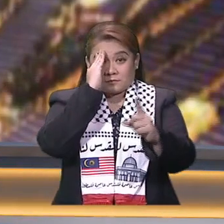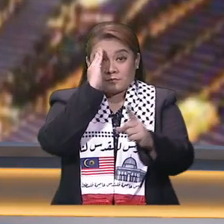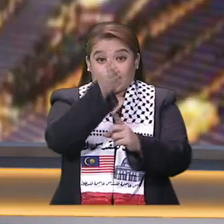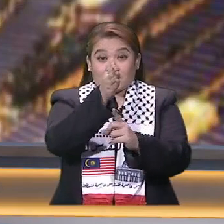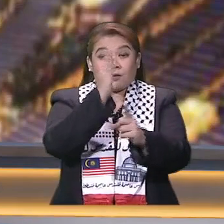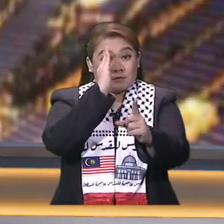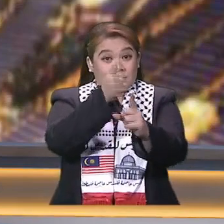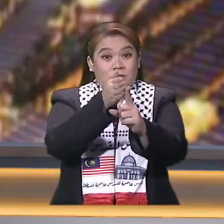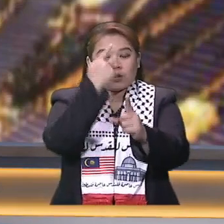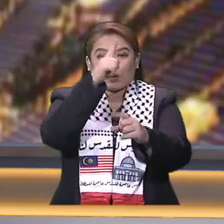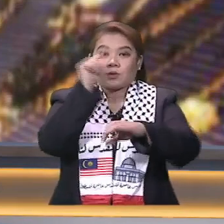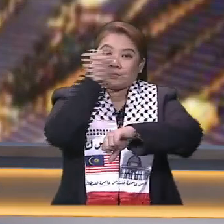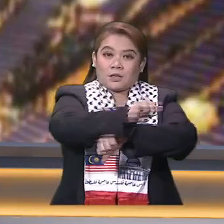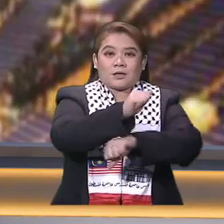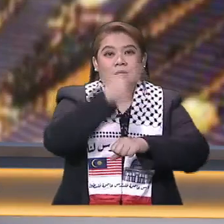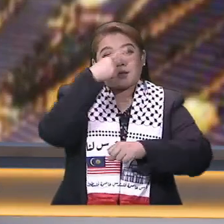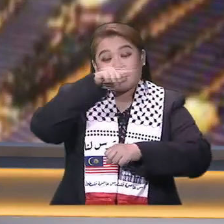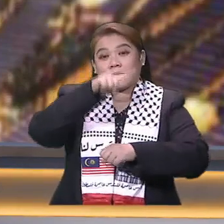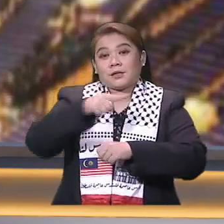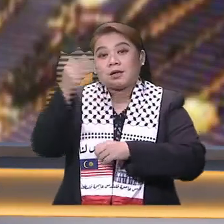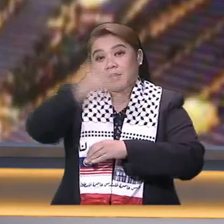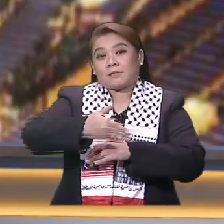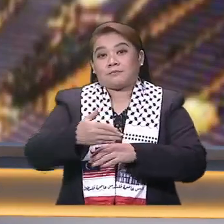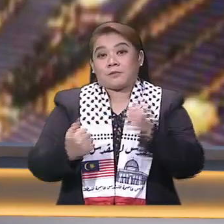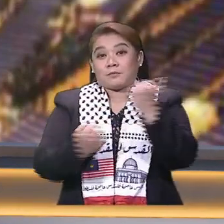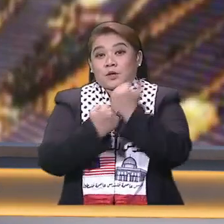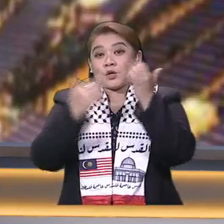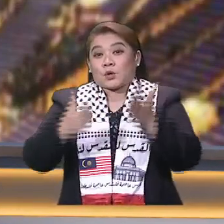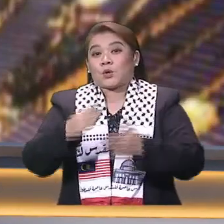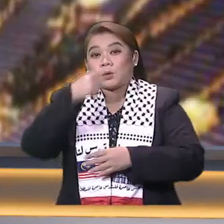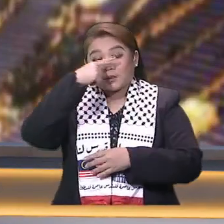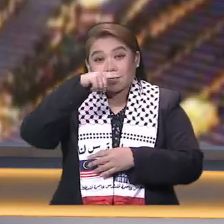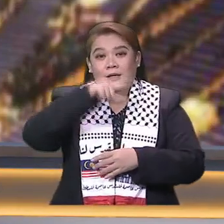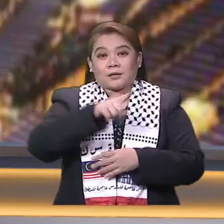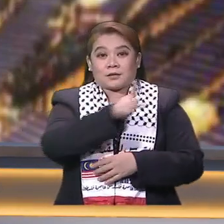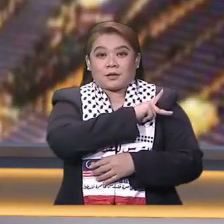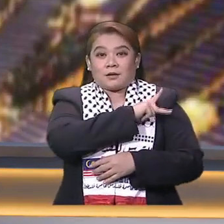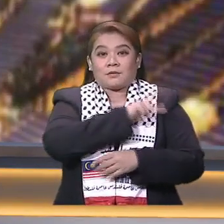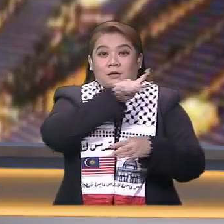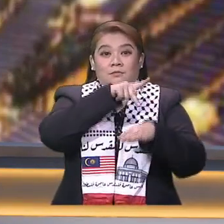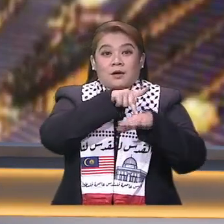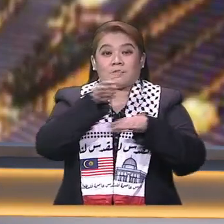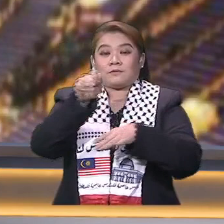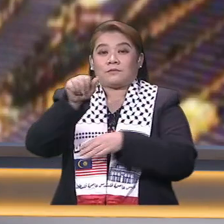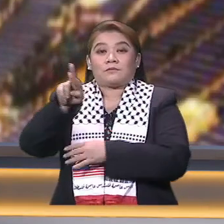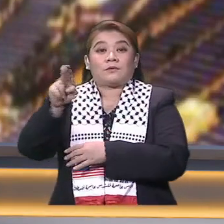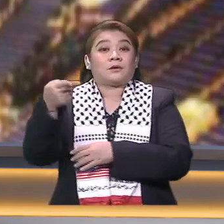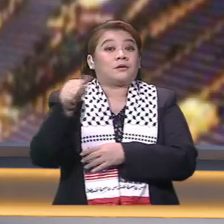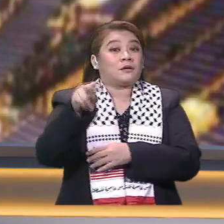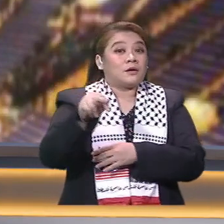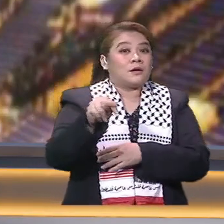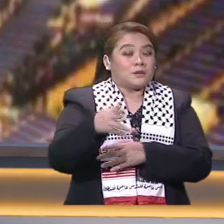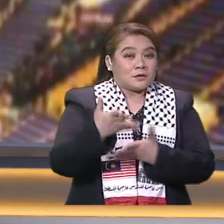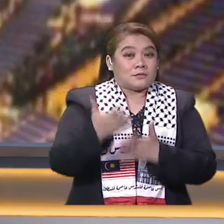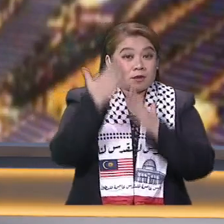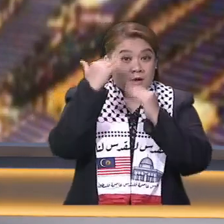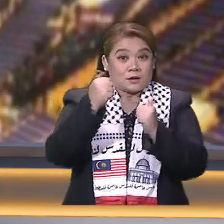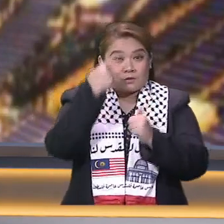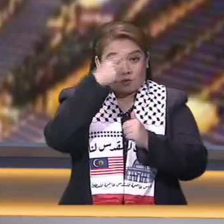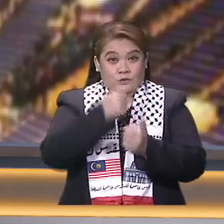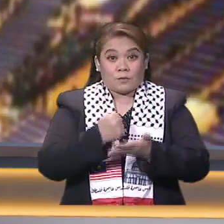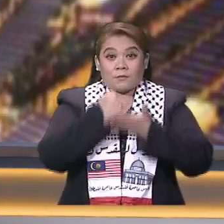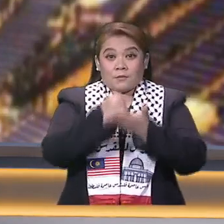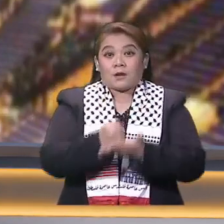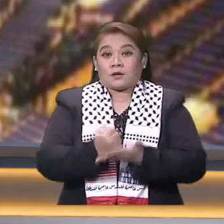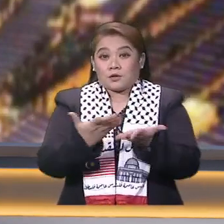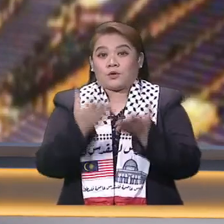Misi Benam Thailand di hadapan penyokong lawan, Kapten Kebangsaan Farhan Adam memasang impian besar untuk membantu Malaysia menjuarai kejohanan sepak